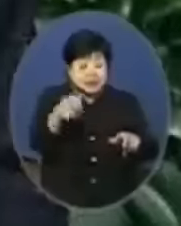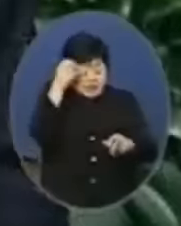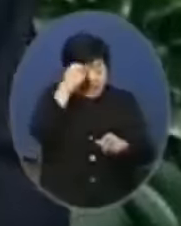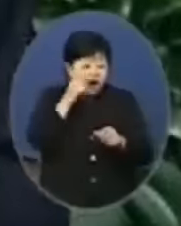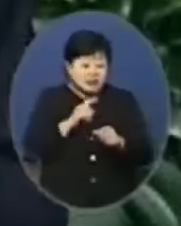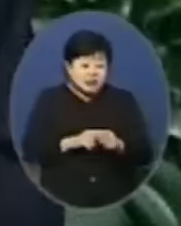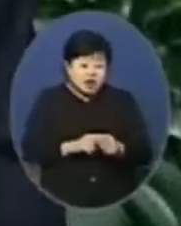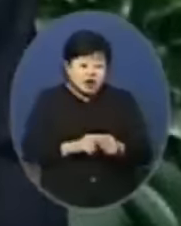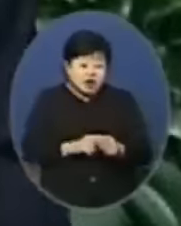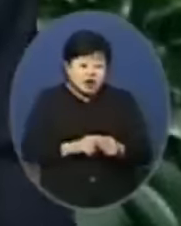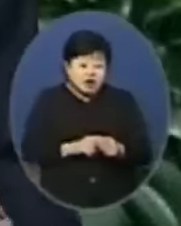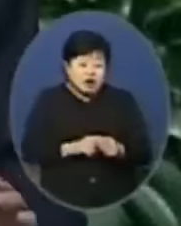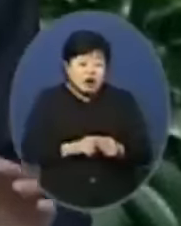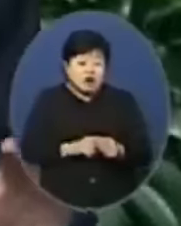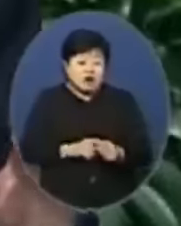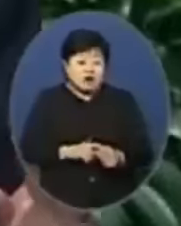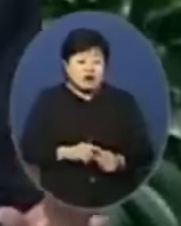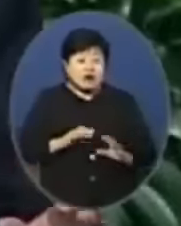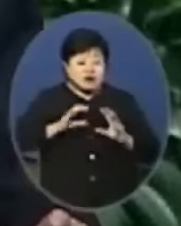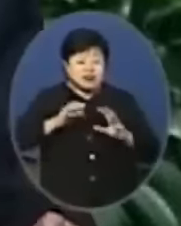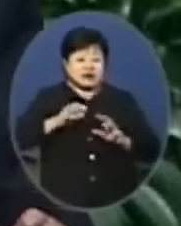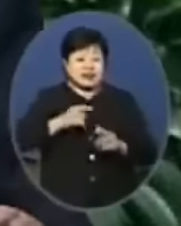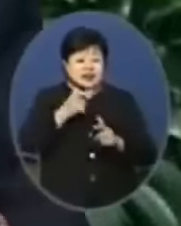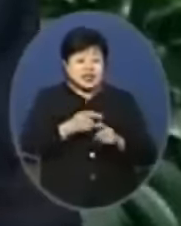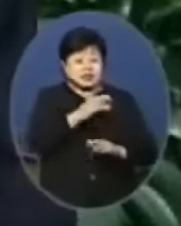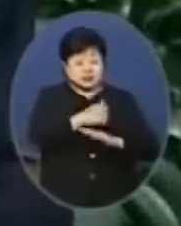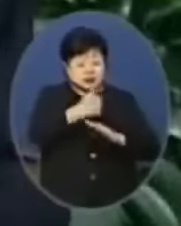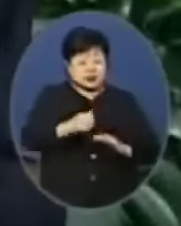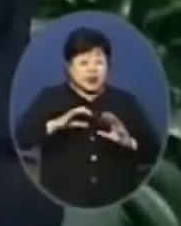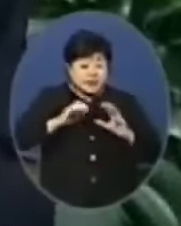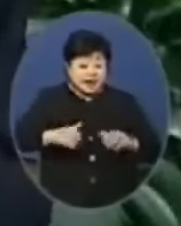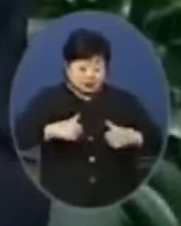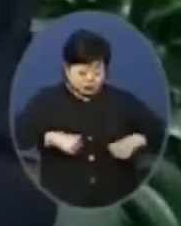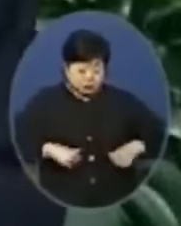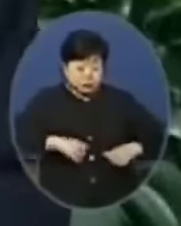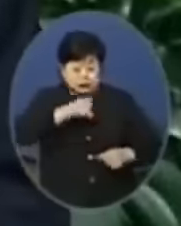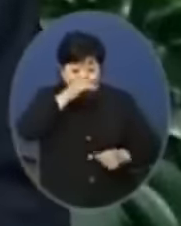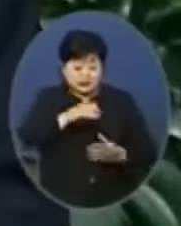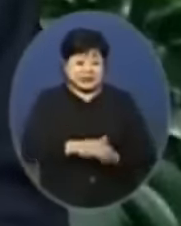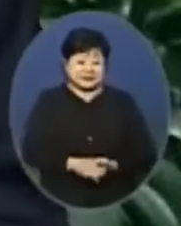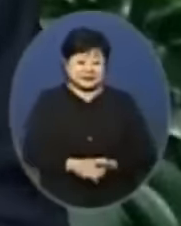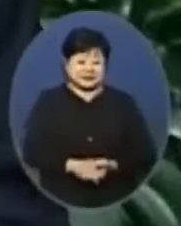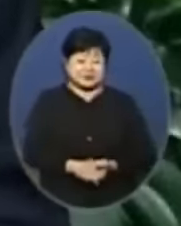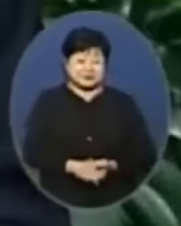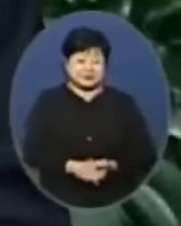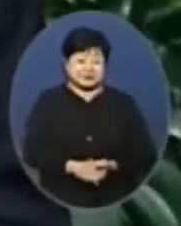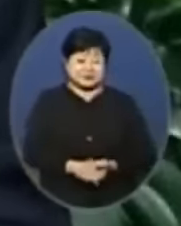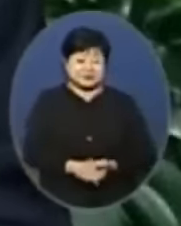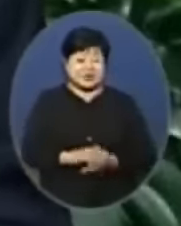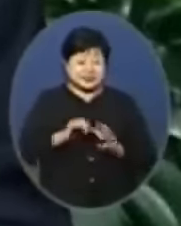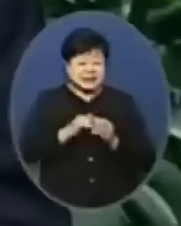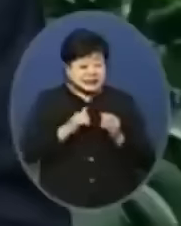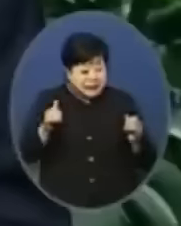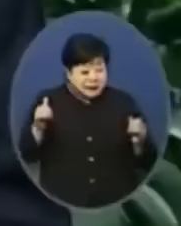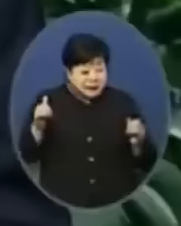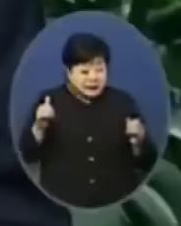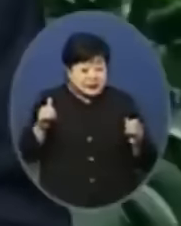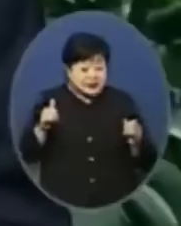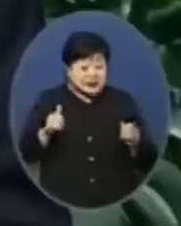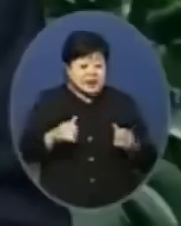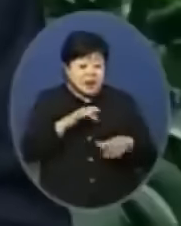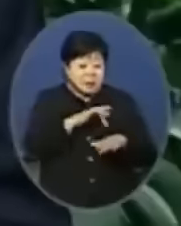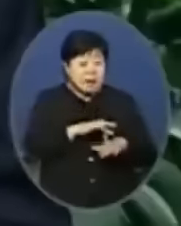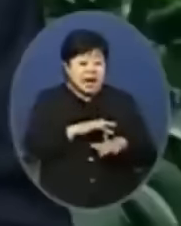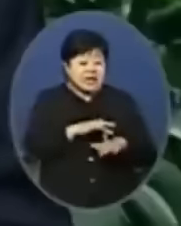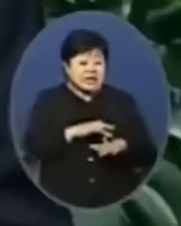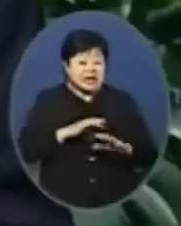영적으로 국적이 예수 그리스도의 나라의 국적을 가지고 있는 것입니다. 세상 사람들은 마귀의